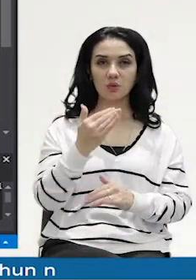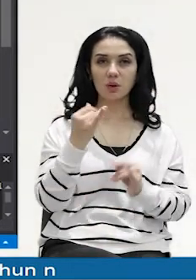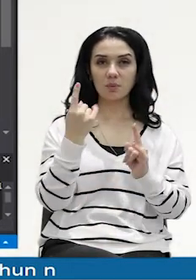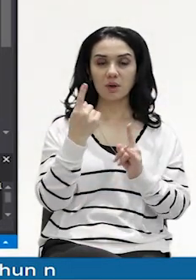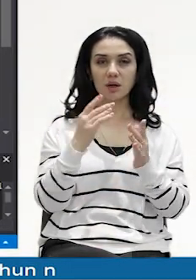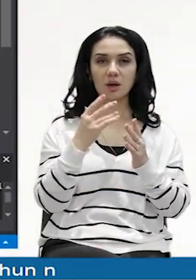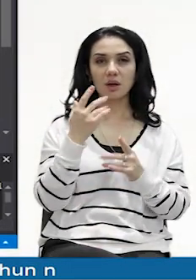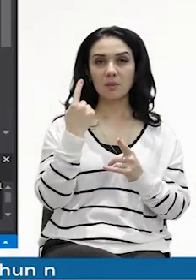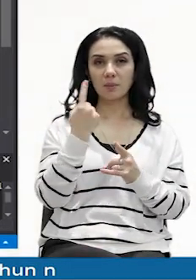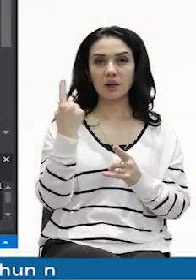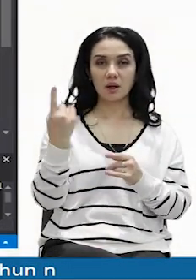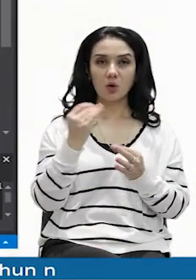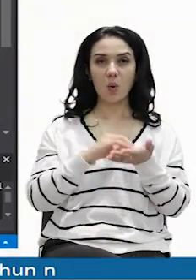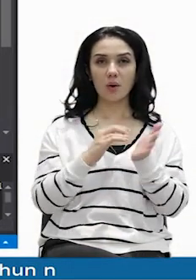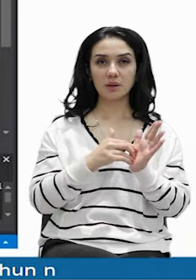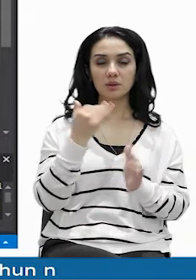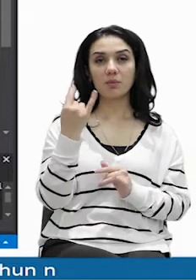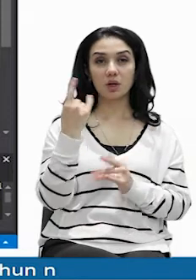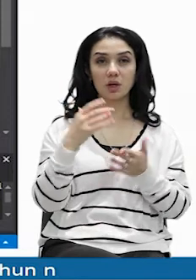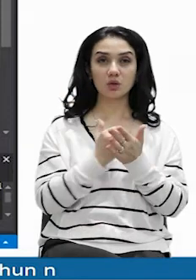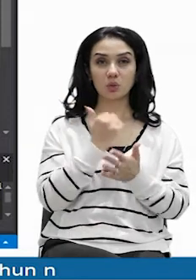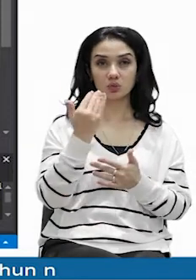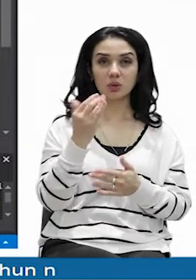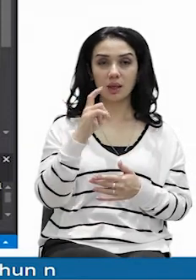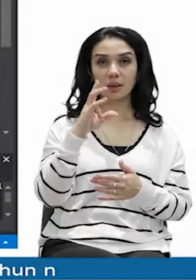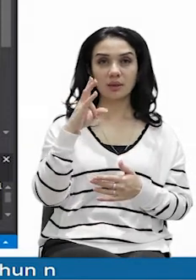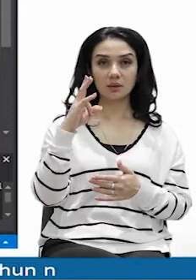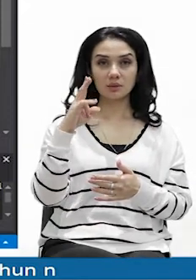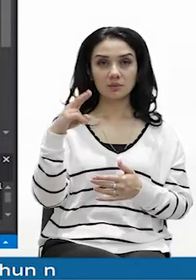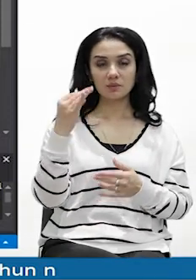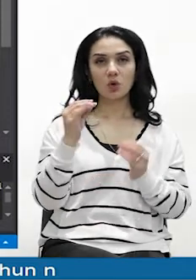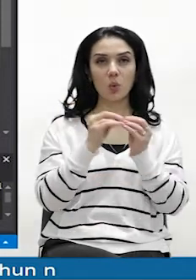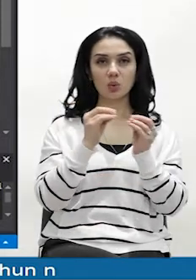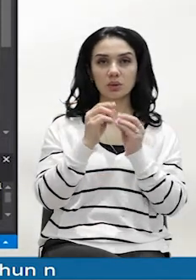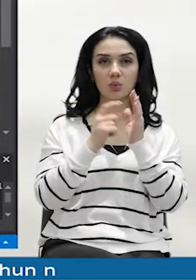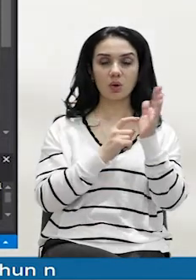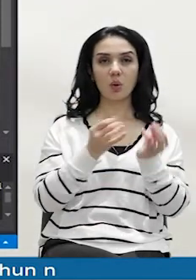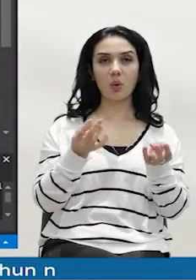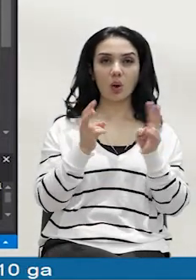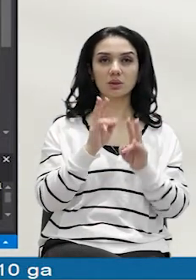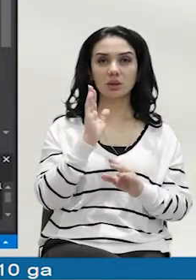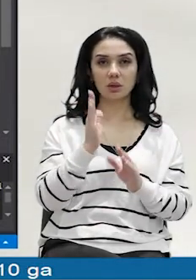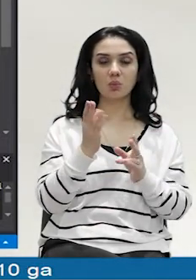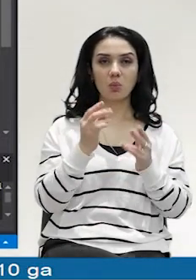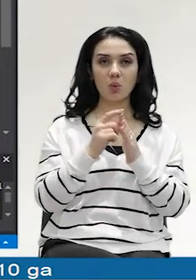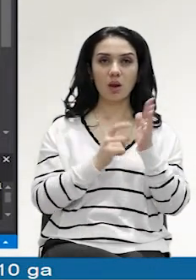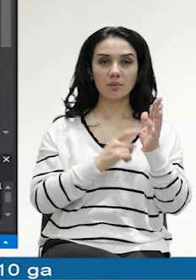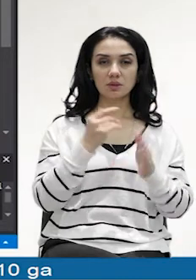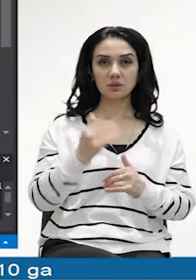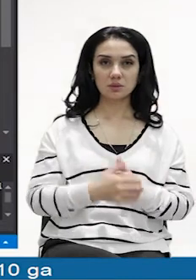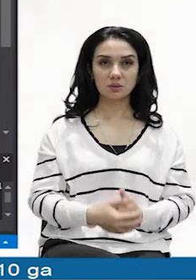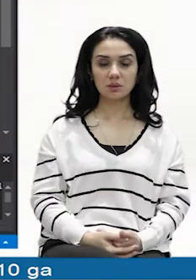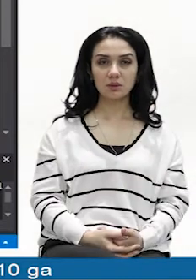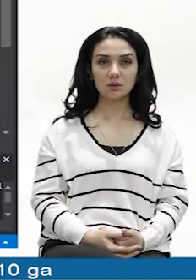birlar xonasi 1. 1 topish uchun n ni 10 ga bo'lamiz, prosta qoldiqli bo'lamiz. Tushunarli,